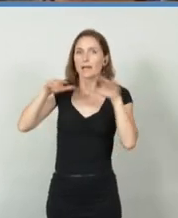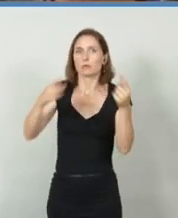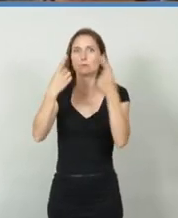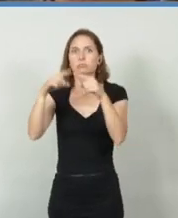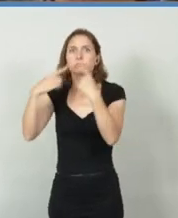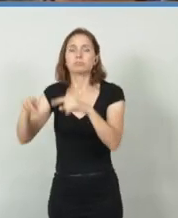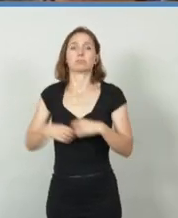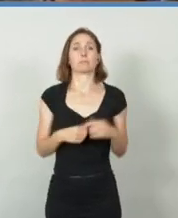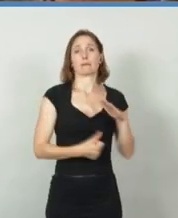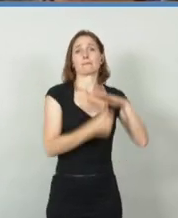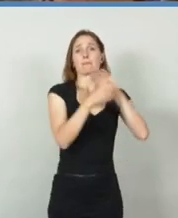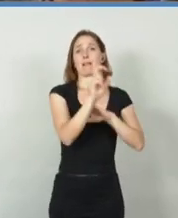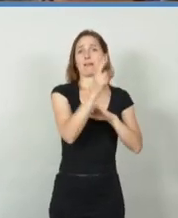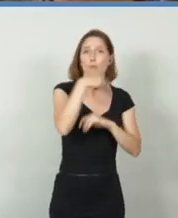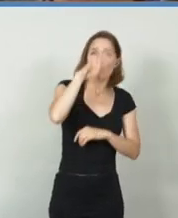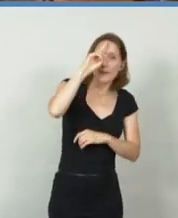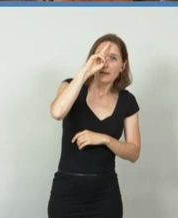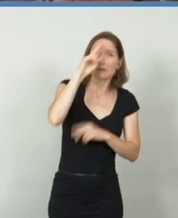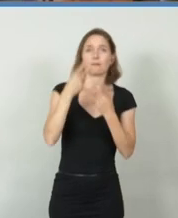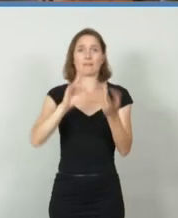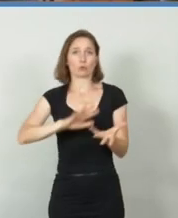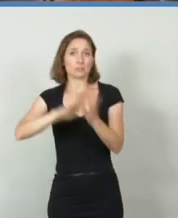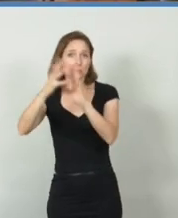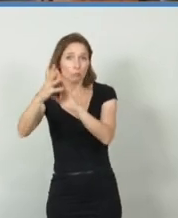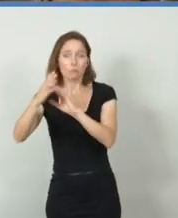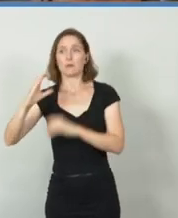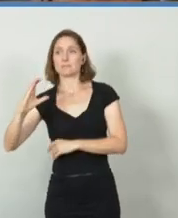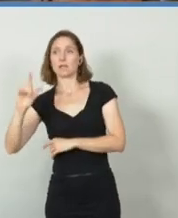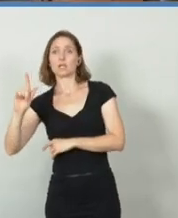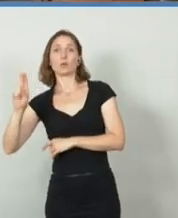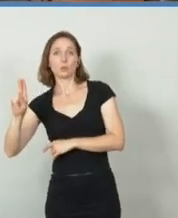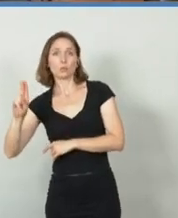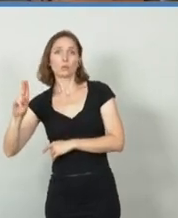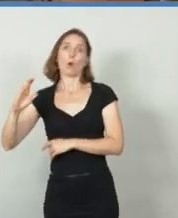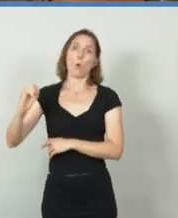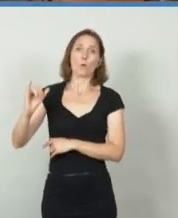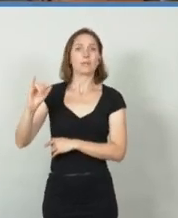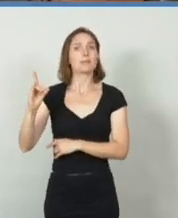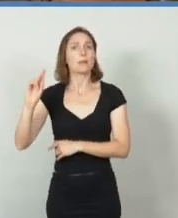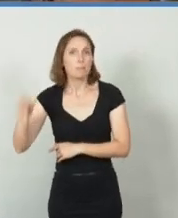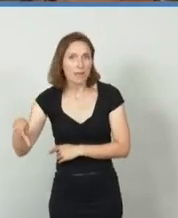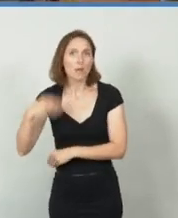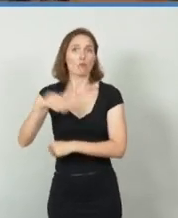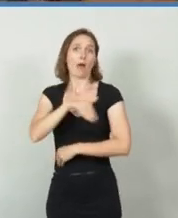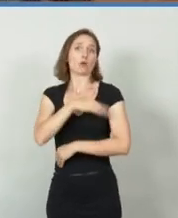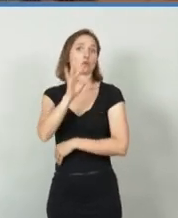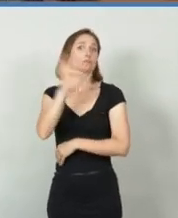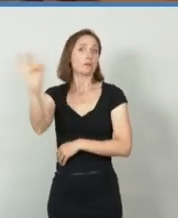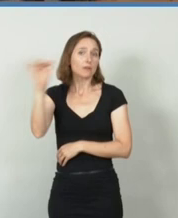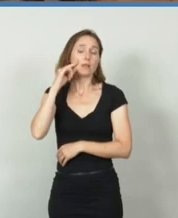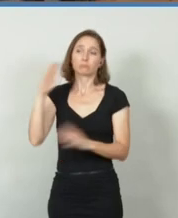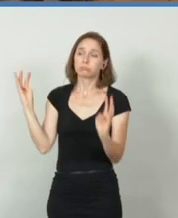villes en transition mais également CGLU l'eau UDP la science française des communes des communes et conseils des régions d'Europe